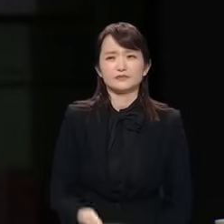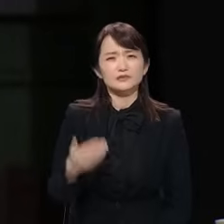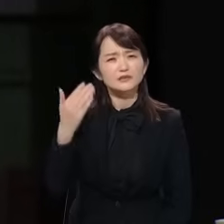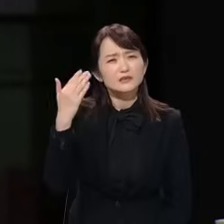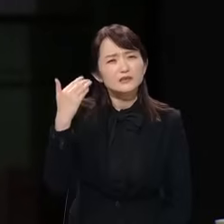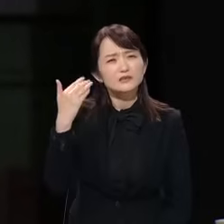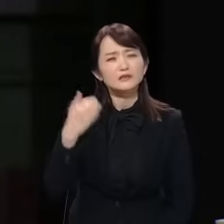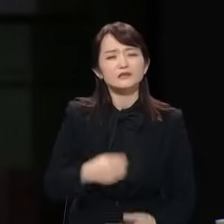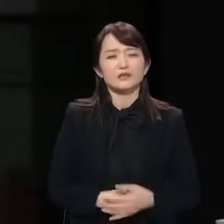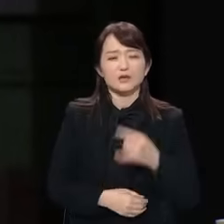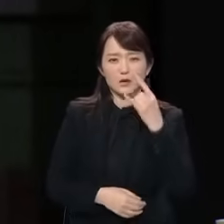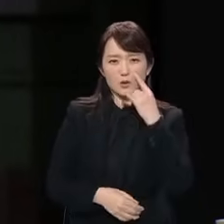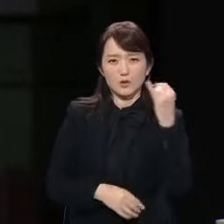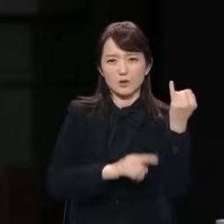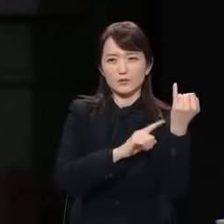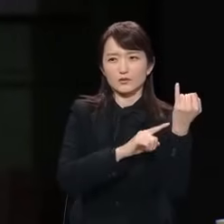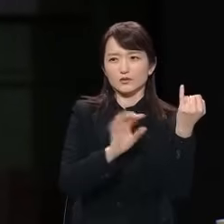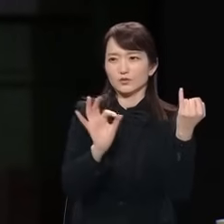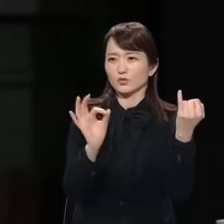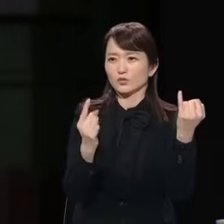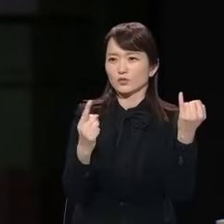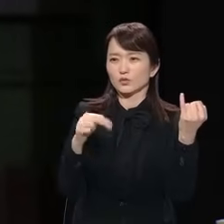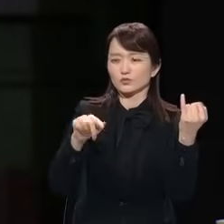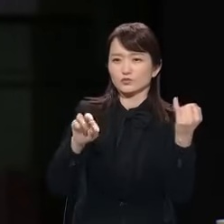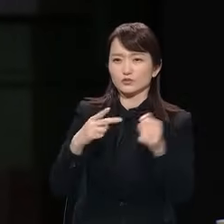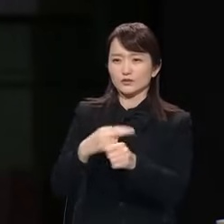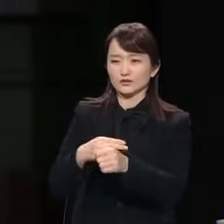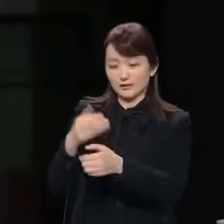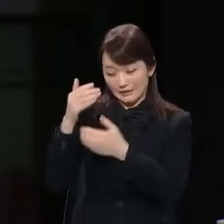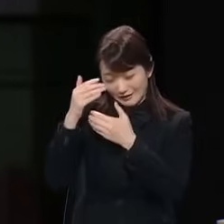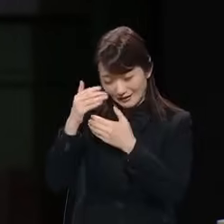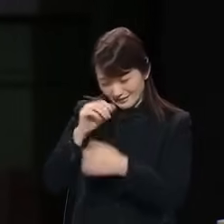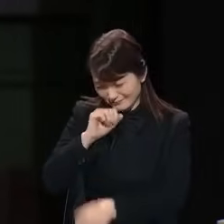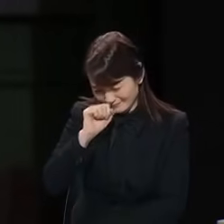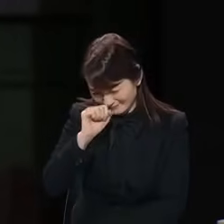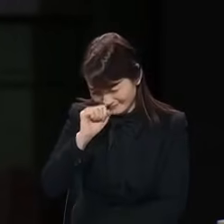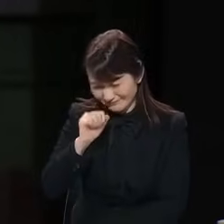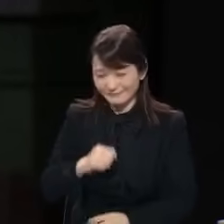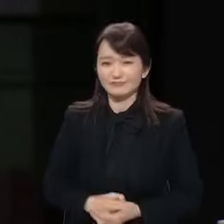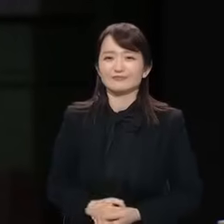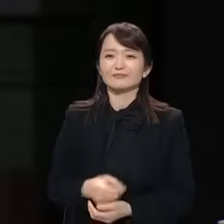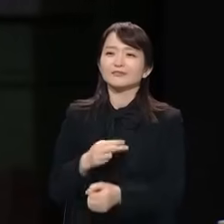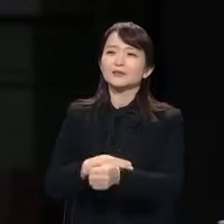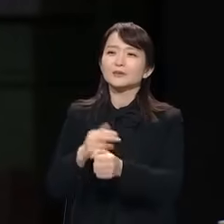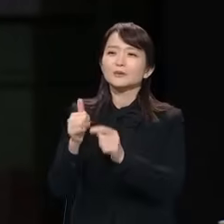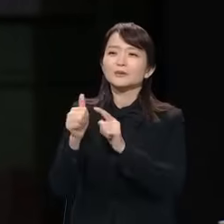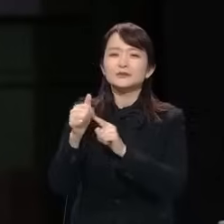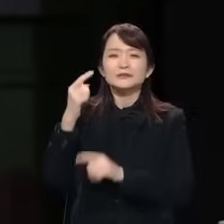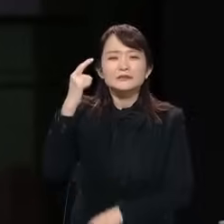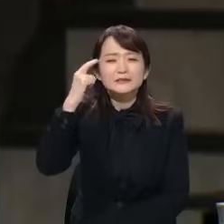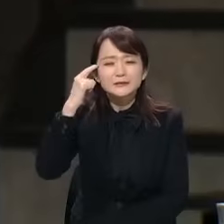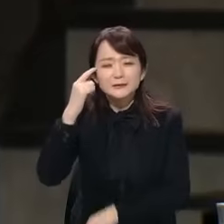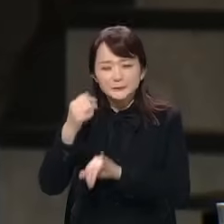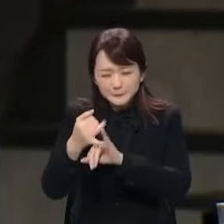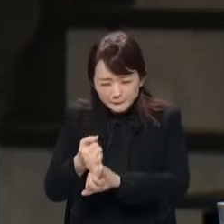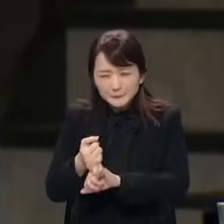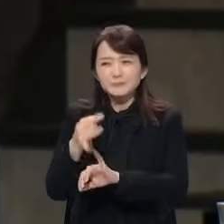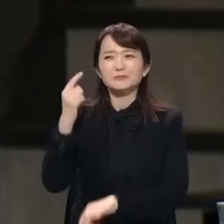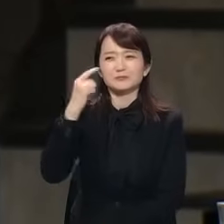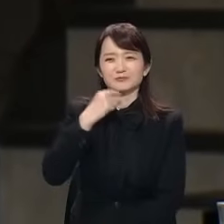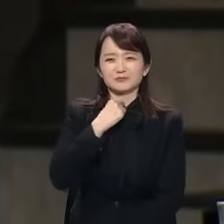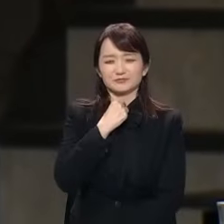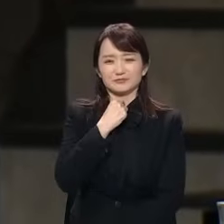사연자 어머니께서 오윤성 교수님 아주 열성 팬이시라고 합니다 그래서 교수님 의견을 아주 꼭 듣고 싶으시다고